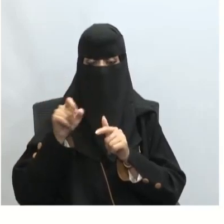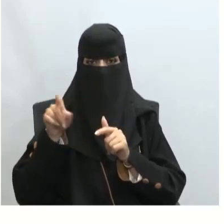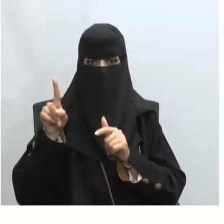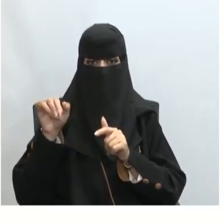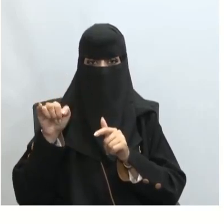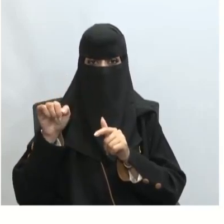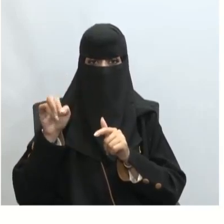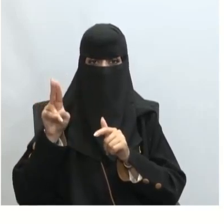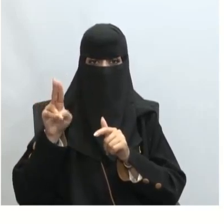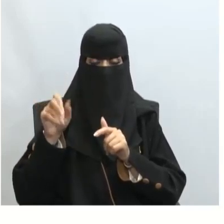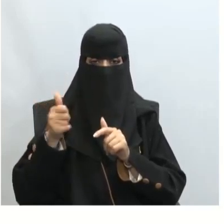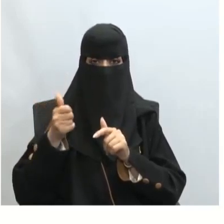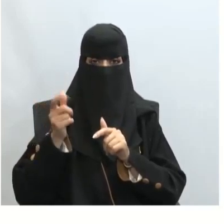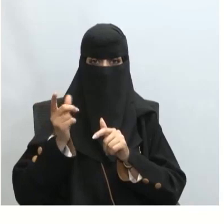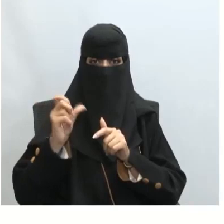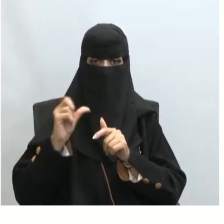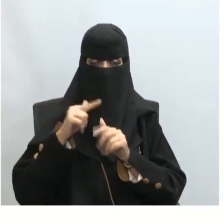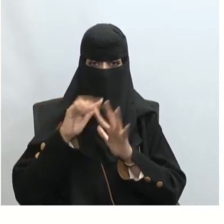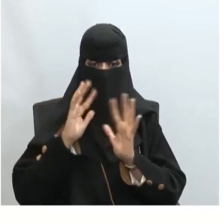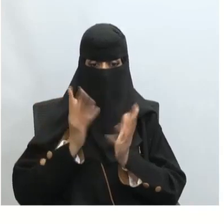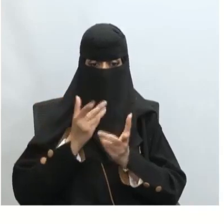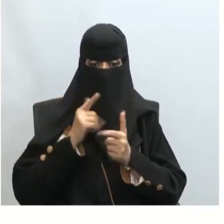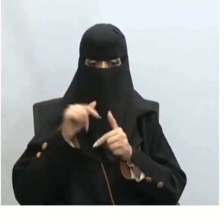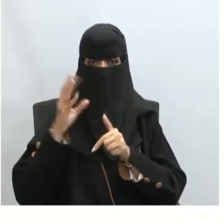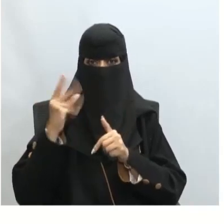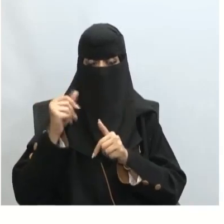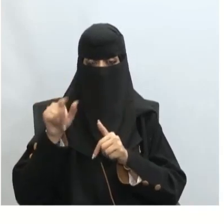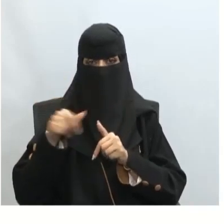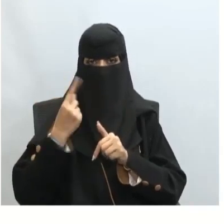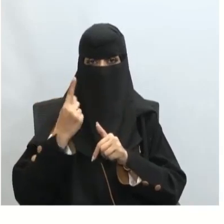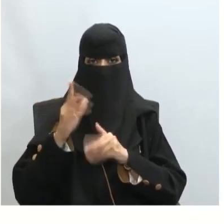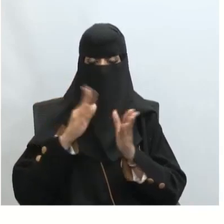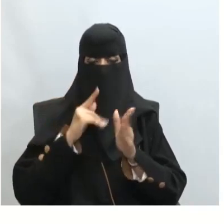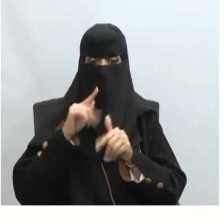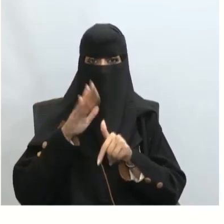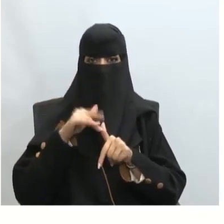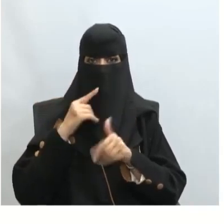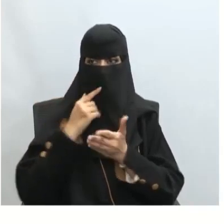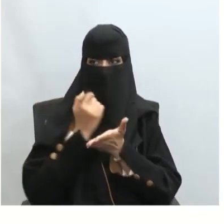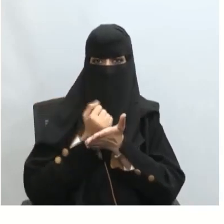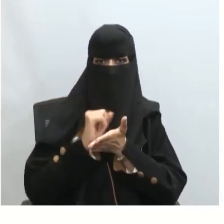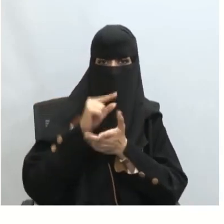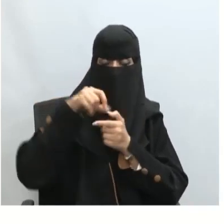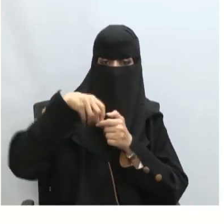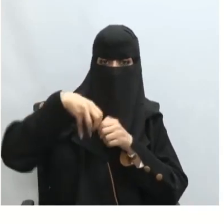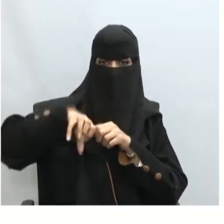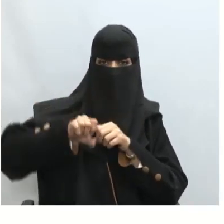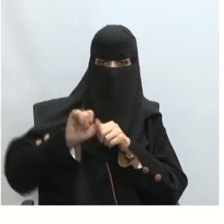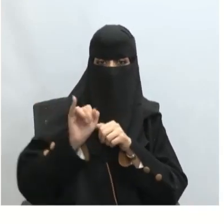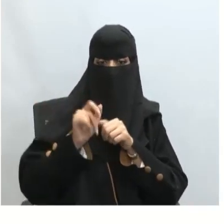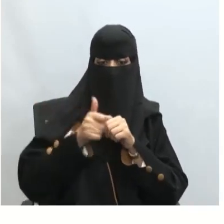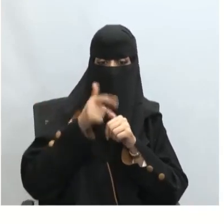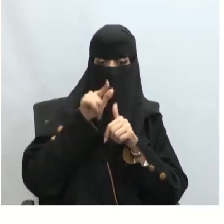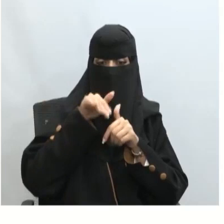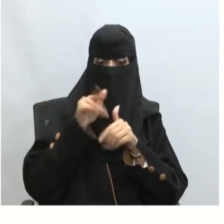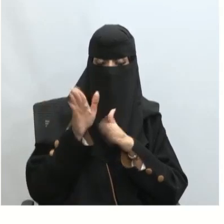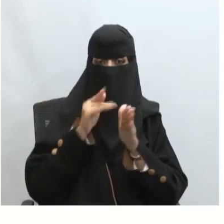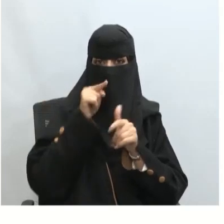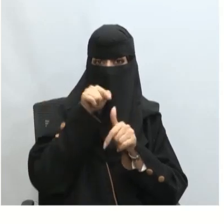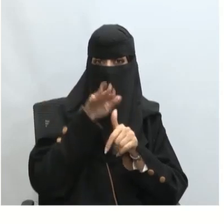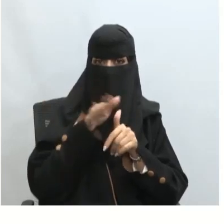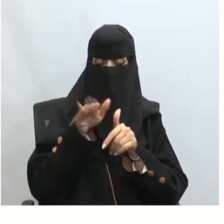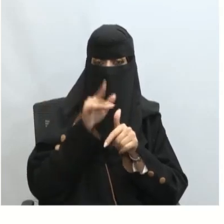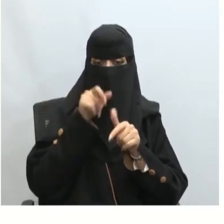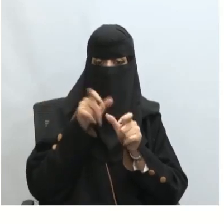وجود الهيدروكسيل الكربون رقم واحد اذا احذف جزء ماء منه احذف هنا